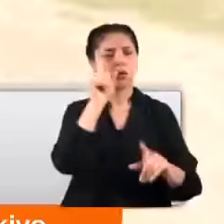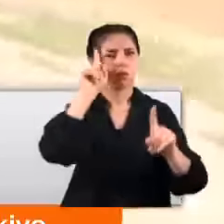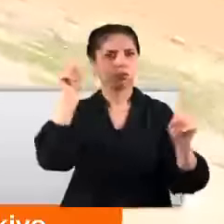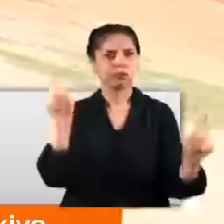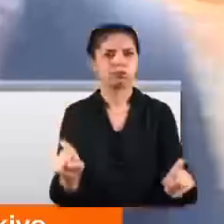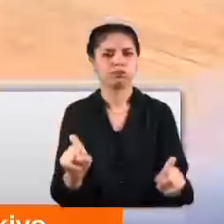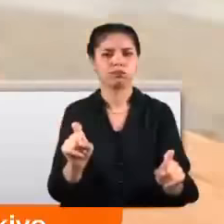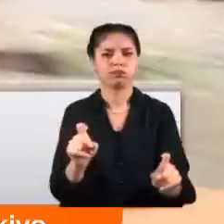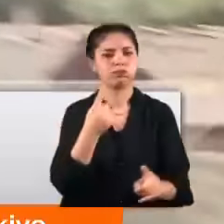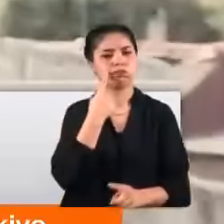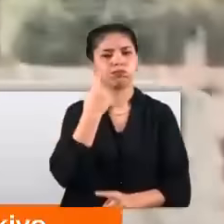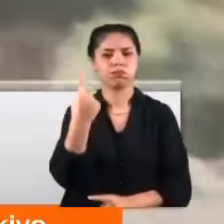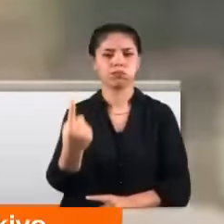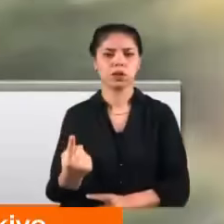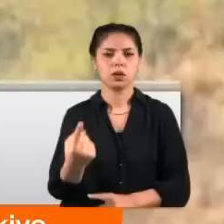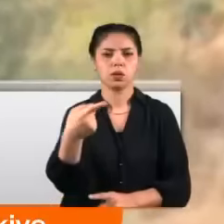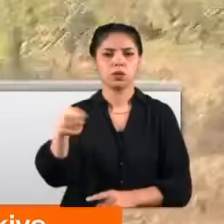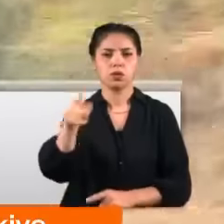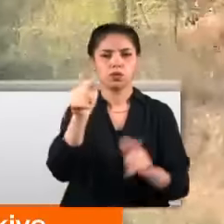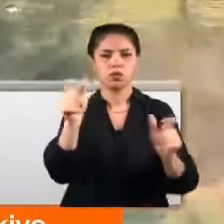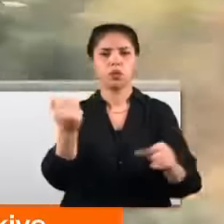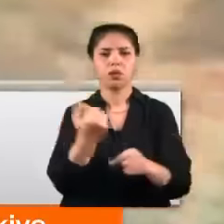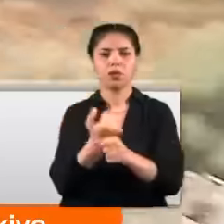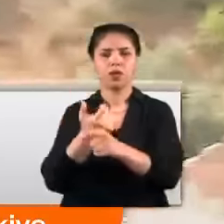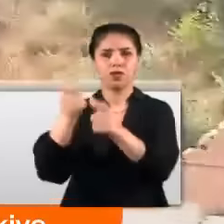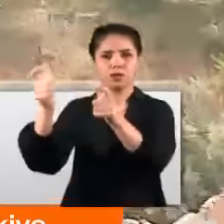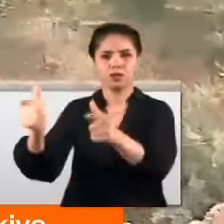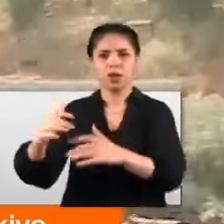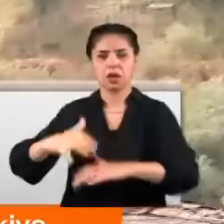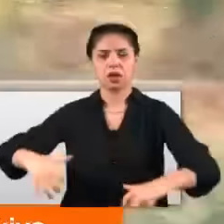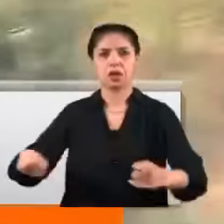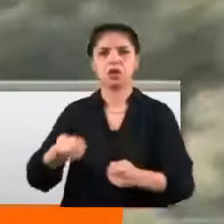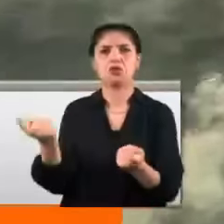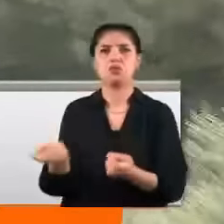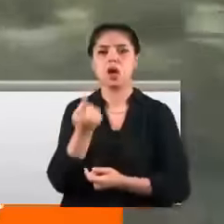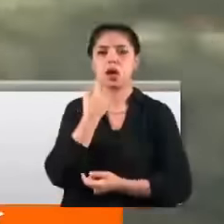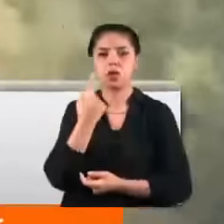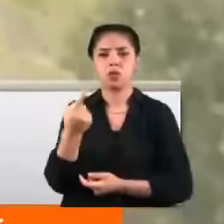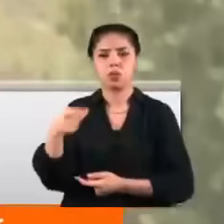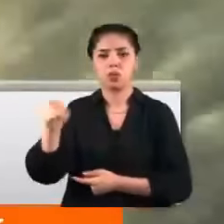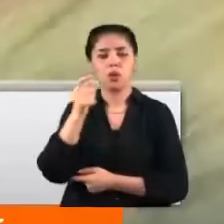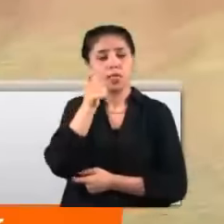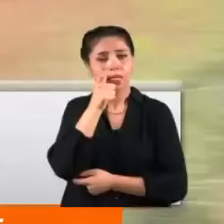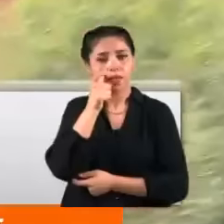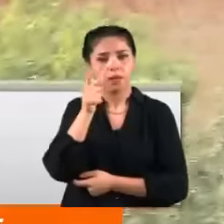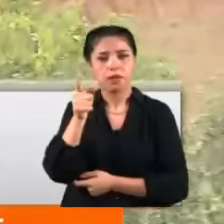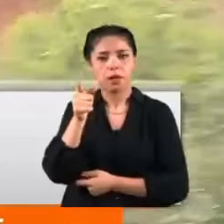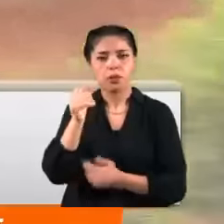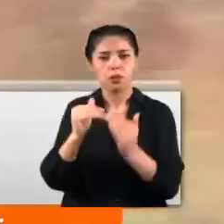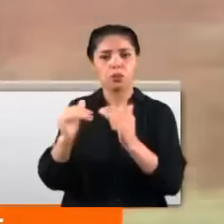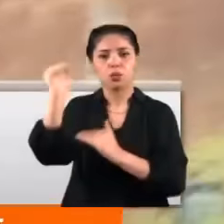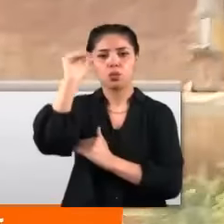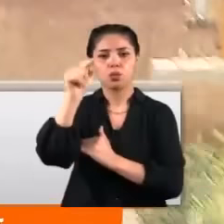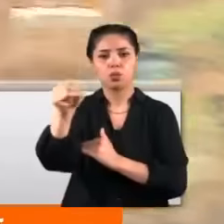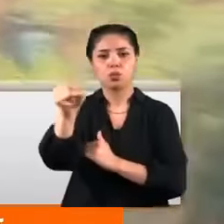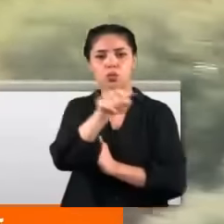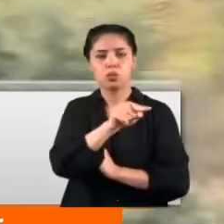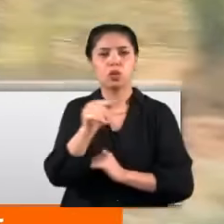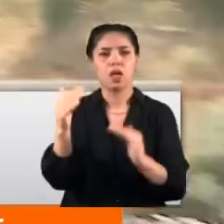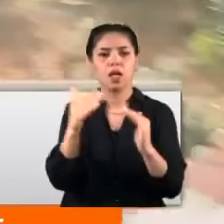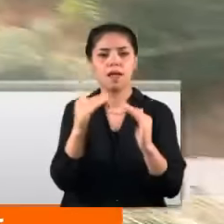almaz. İşte onlardan bir tanesi. Burası bir taş ocağı, kazıyor iş makineleri ama buraya dikkat edin. Kazdıkları yerlerle hemen